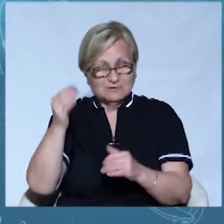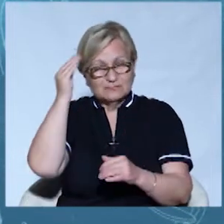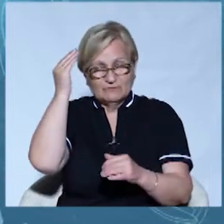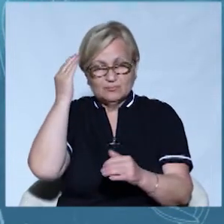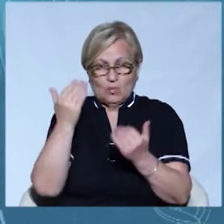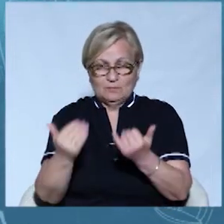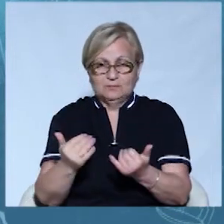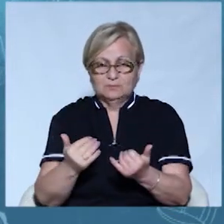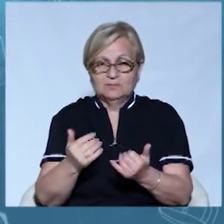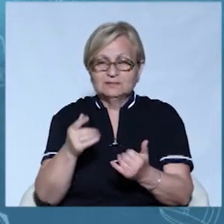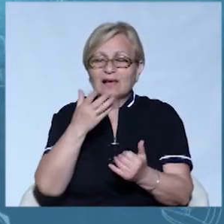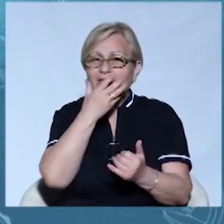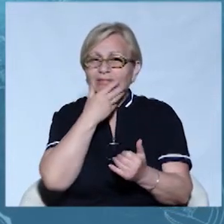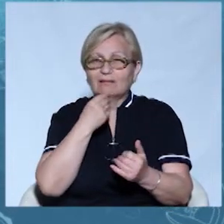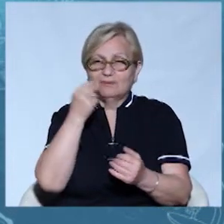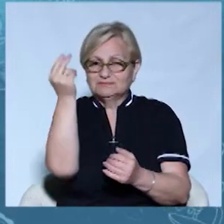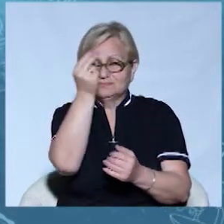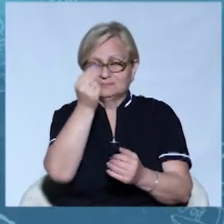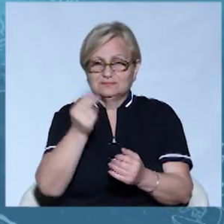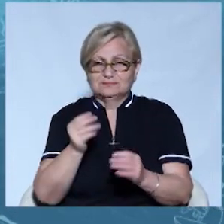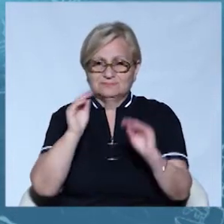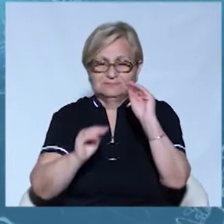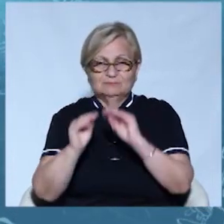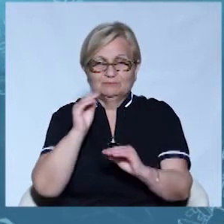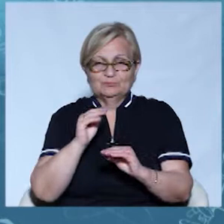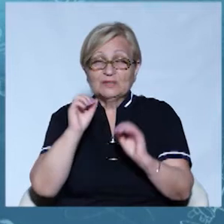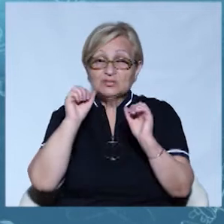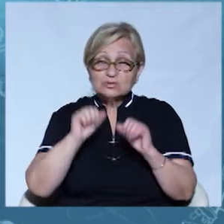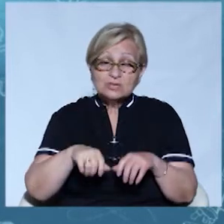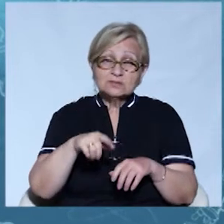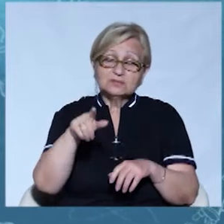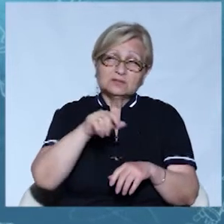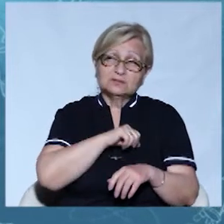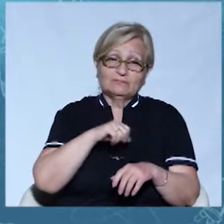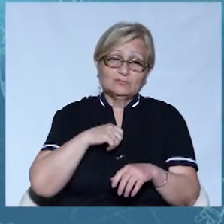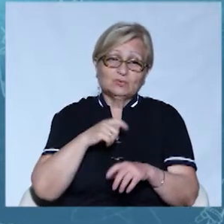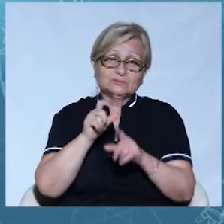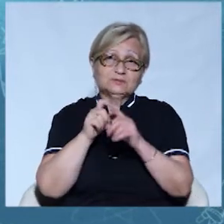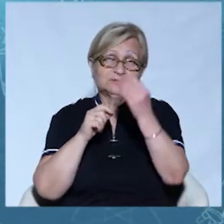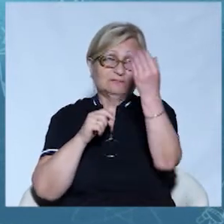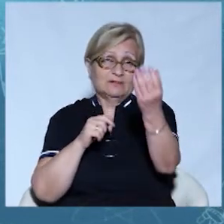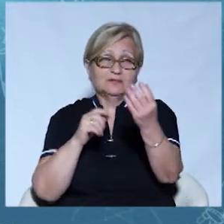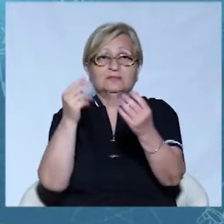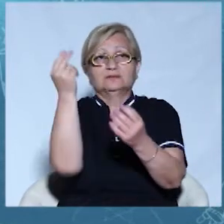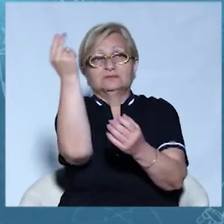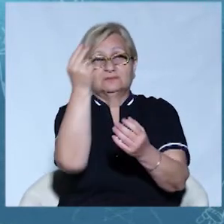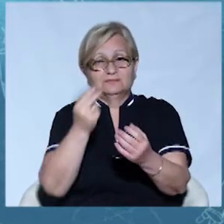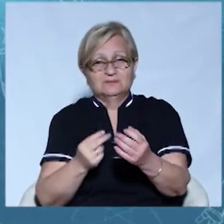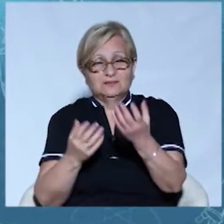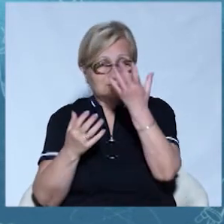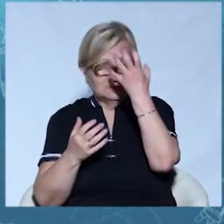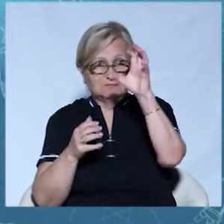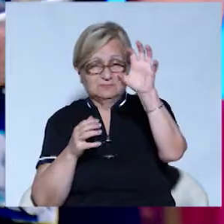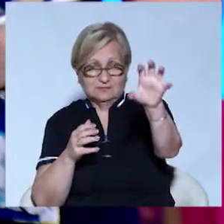და გააფორმეთ. შეგიძლიათ წინ პატარა ნახატი უძღოდეს სიტყვას და შემდეგ ეწეროს